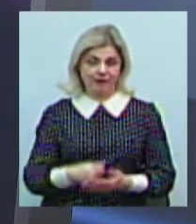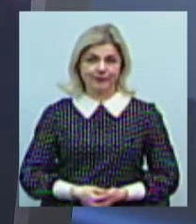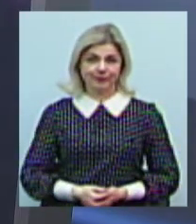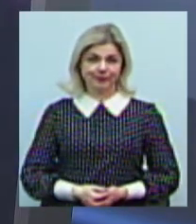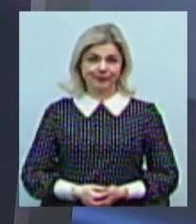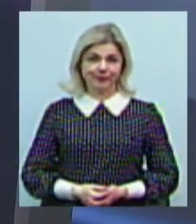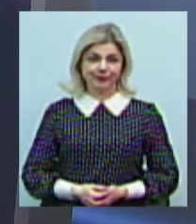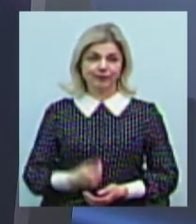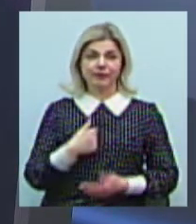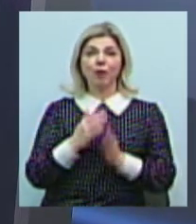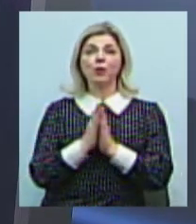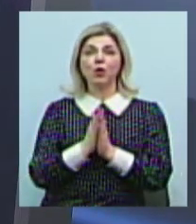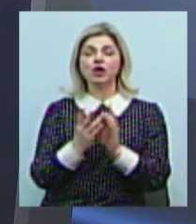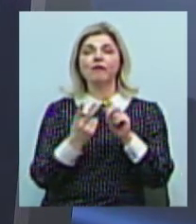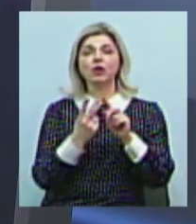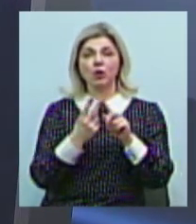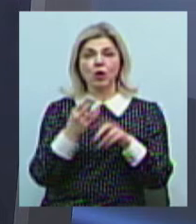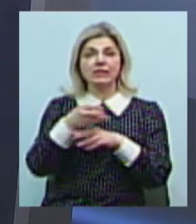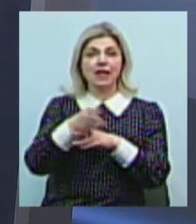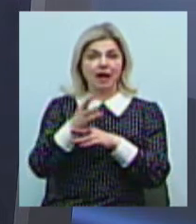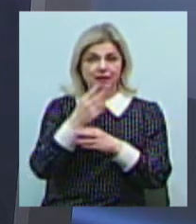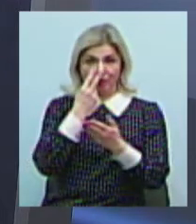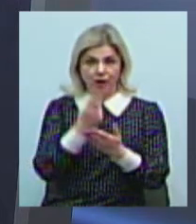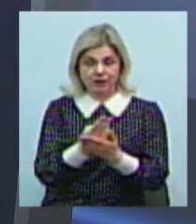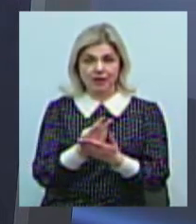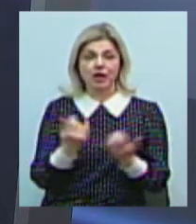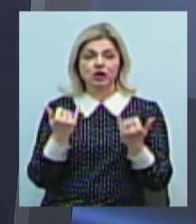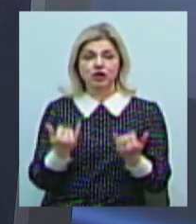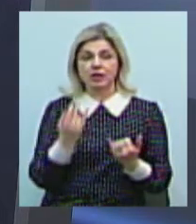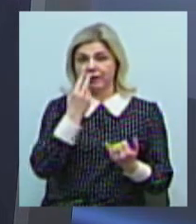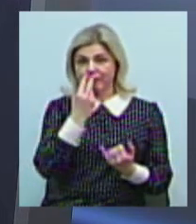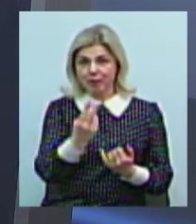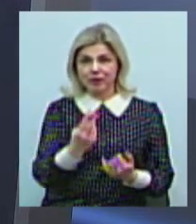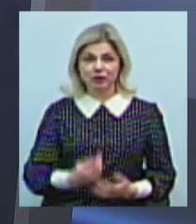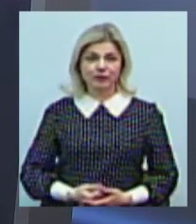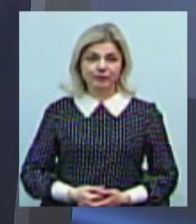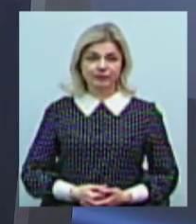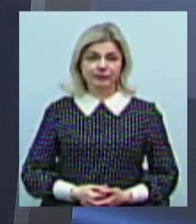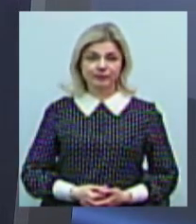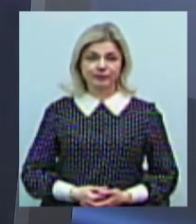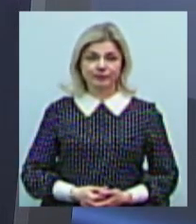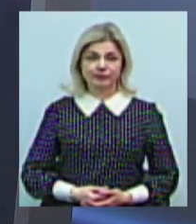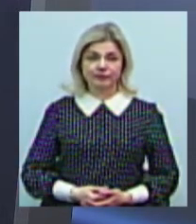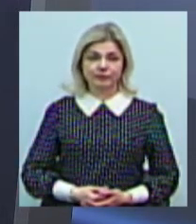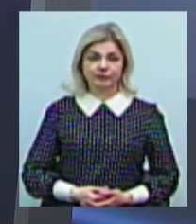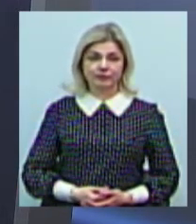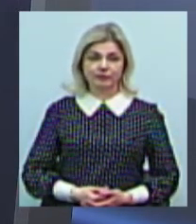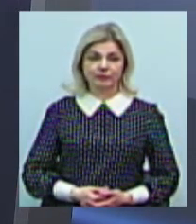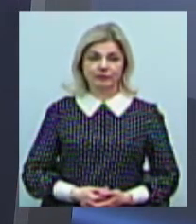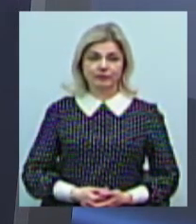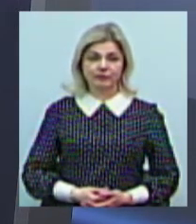прошу показати другий слайд, і зараз ми побачимо, що на ньому. Ось, будь